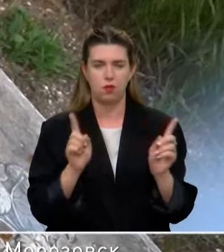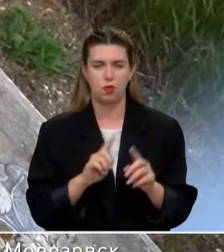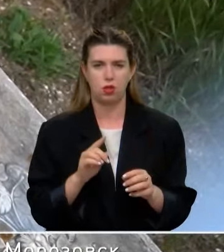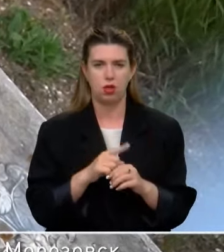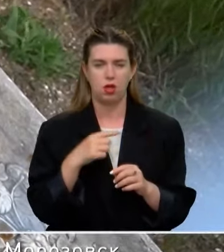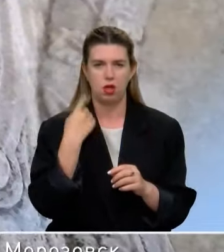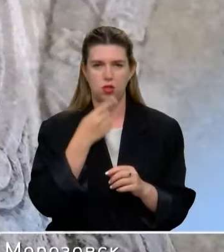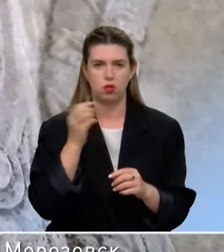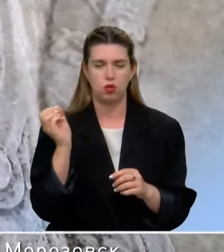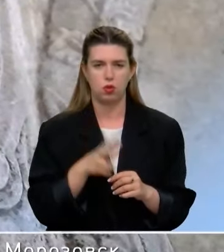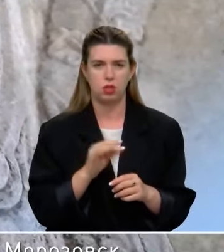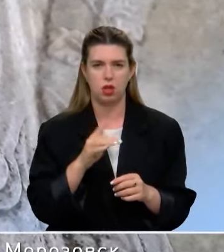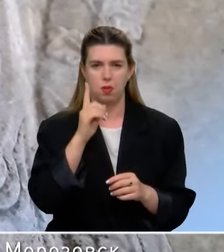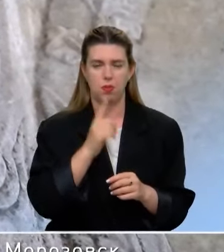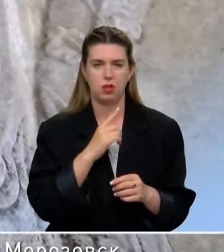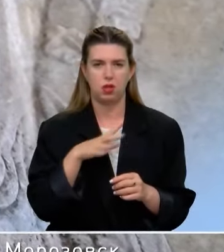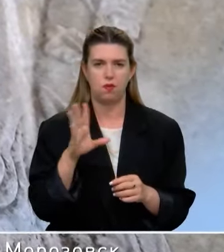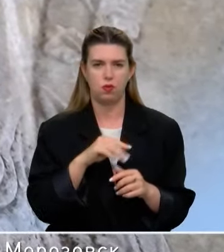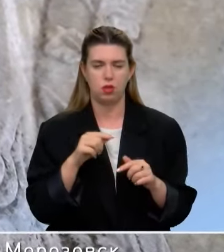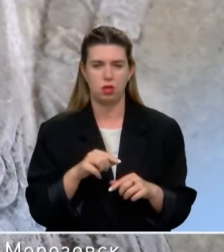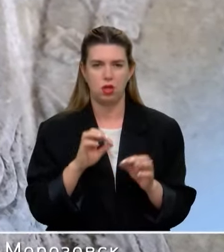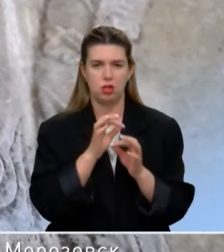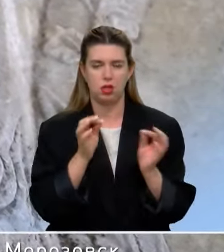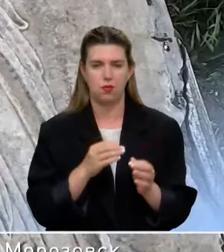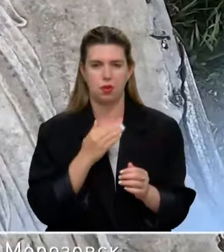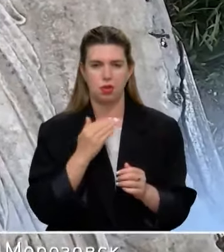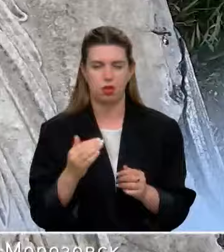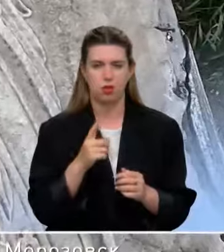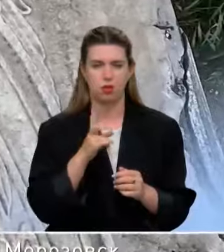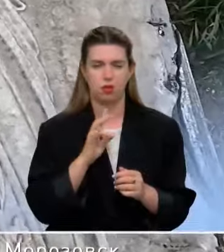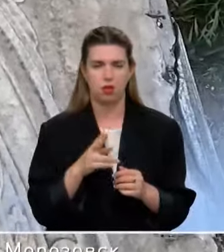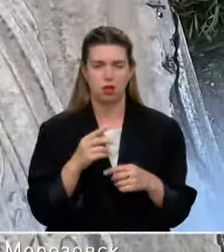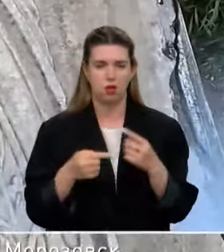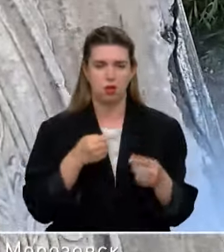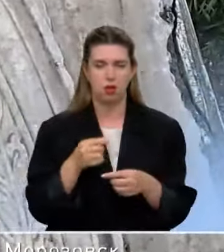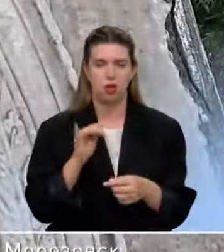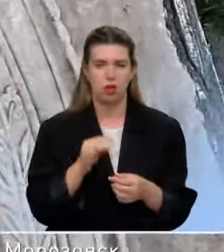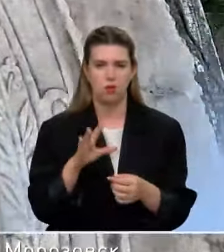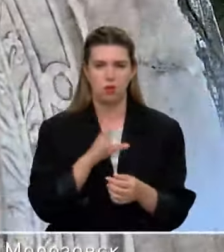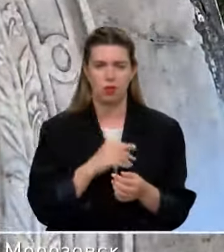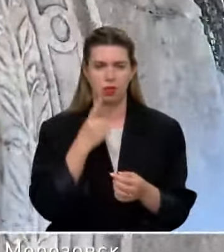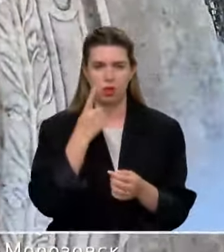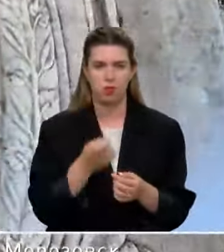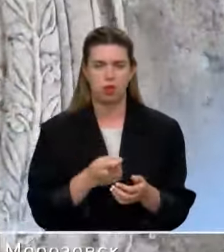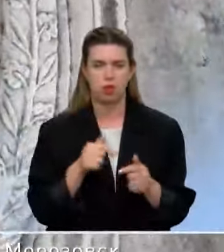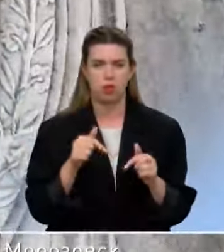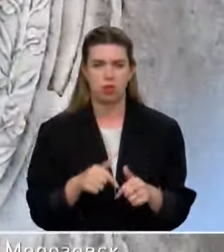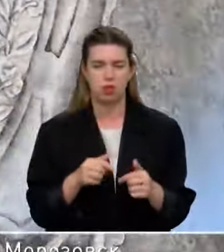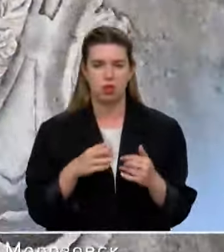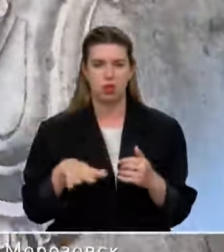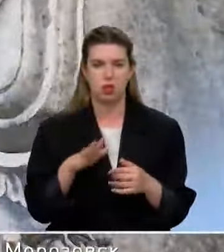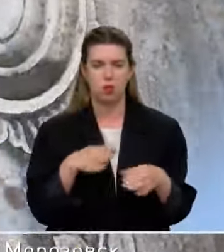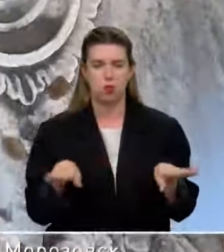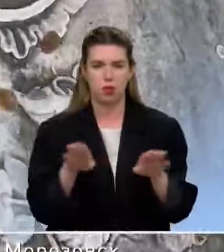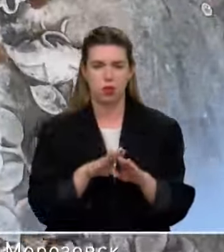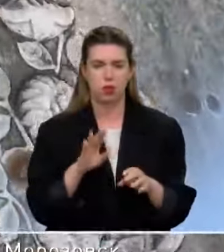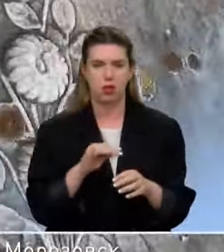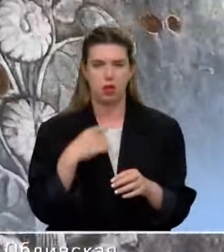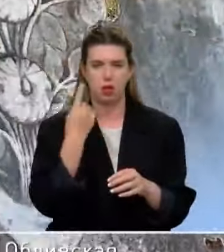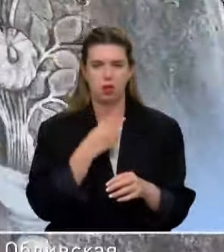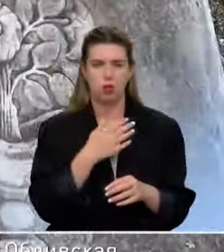круглолица и месяц всё это символы принадлежности к знатному роду эпитафия сообщает здесь землёй покрыта